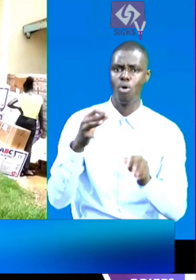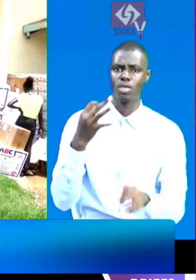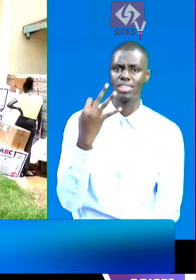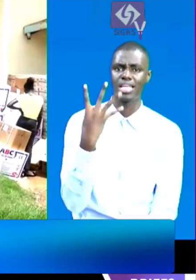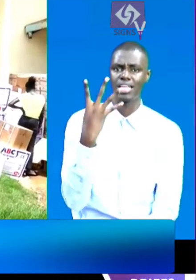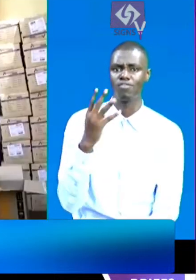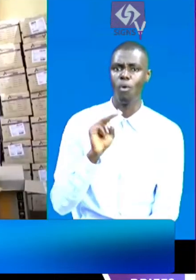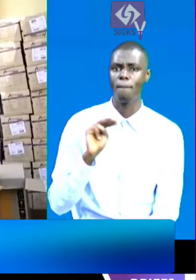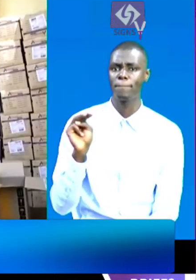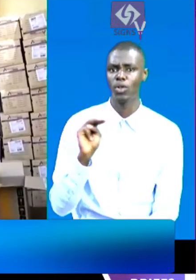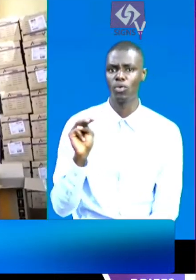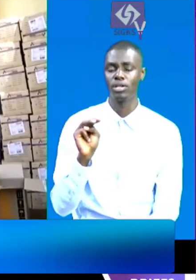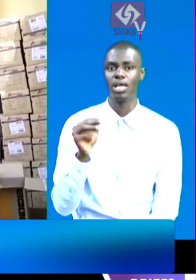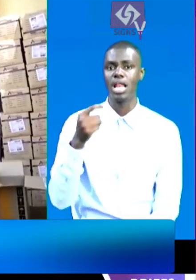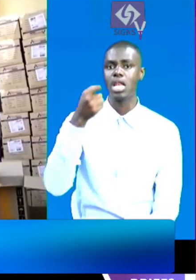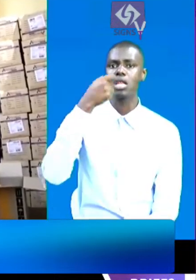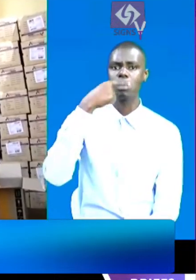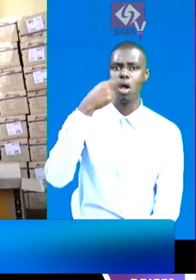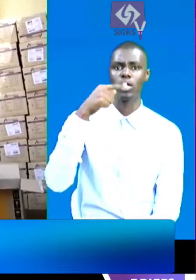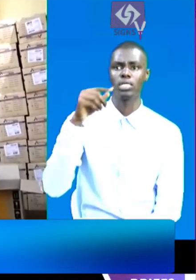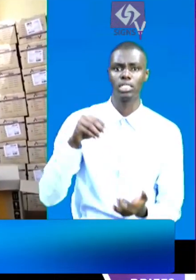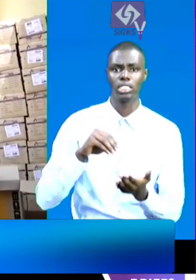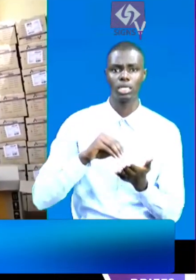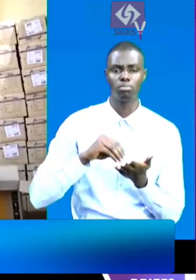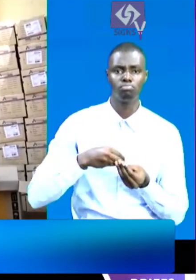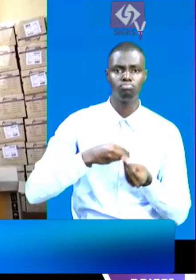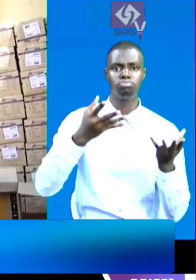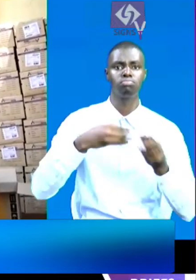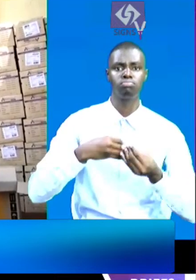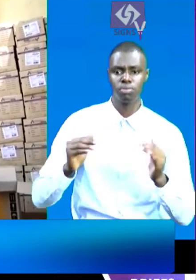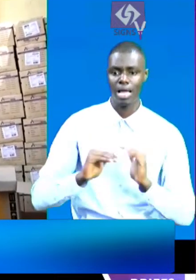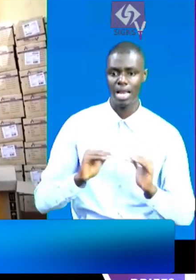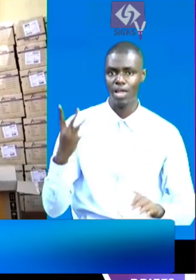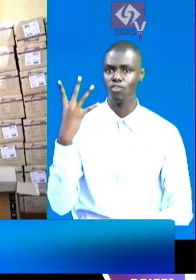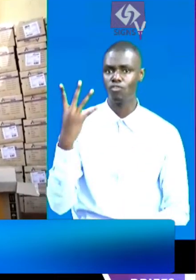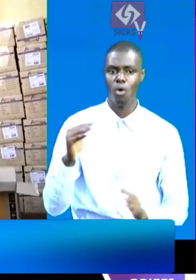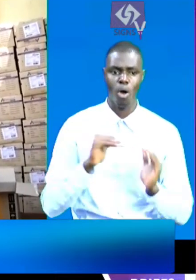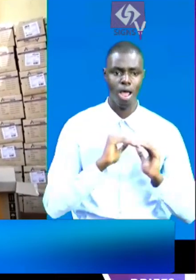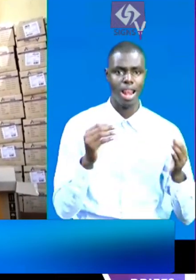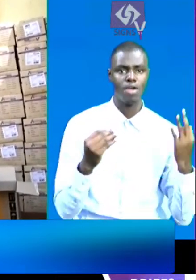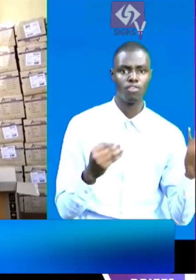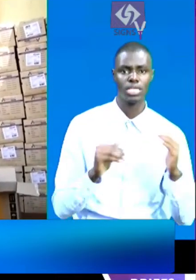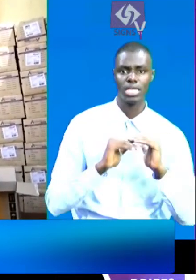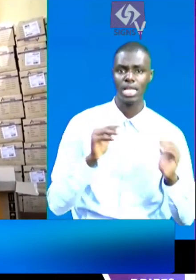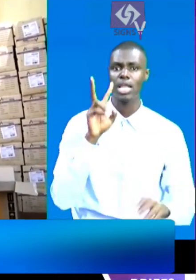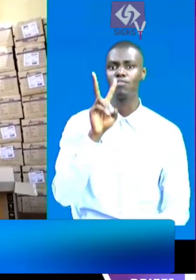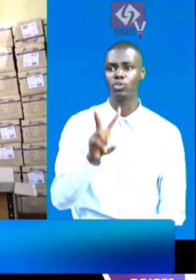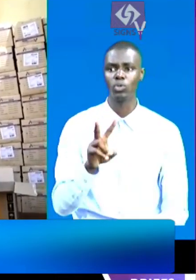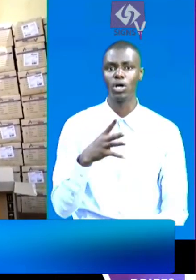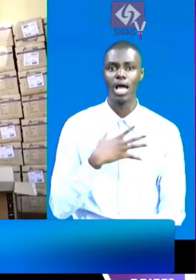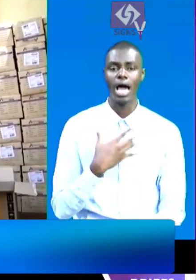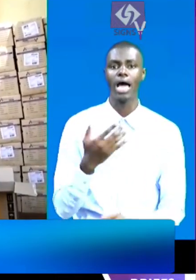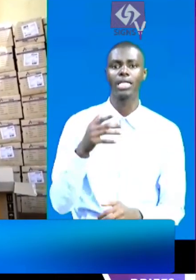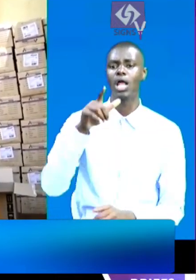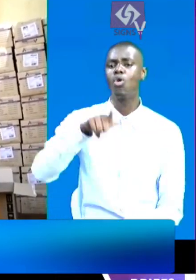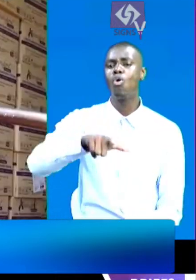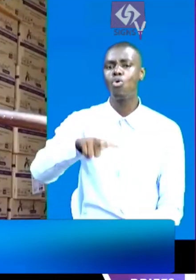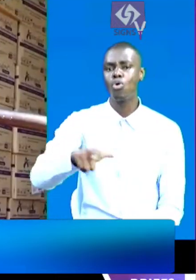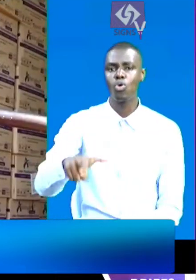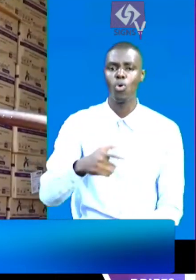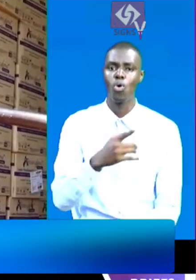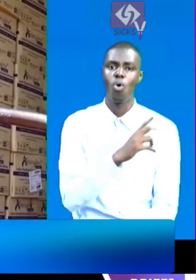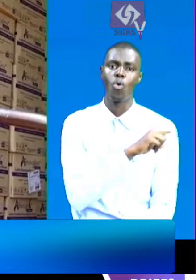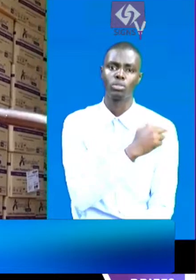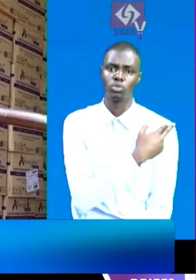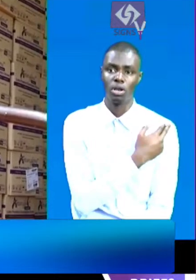million, ambayo itakuwa ni mandawa ambayo sasa itaenda katika Level 4, iende Level 3, Level 2 na pia ile dispensary ya chini kabisa. Kwa hivyo